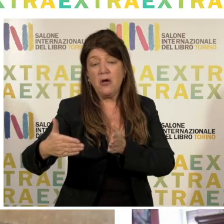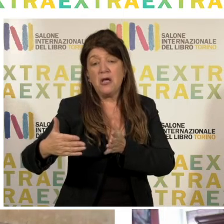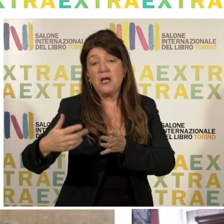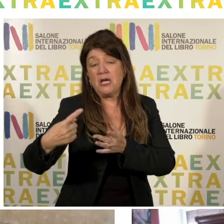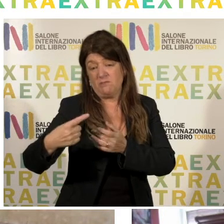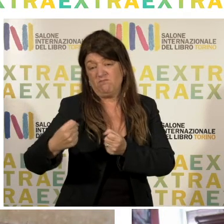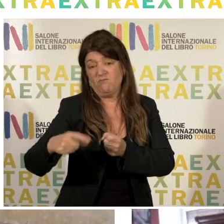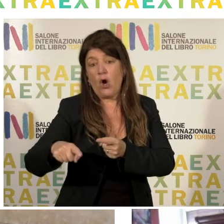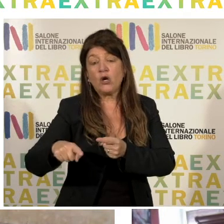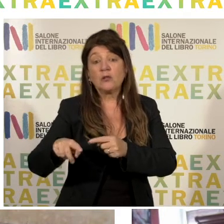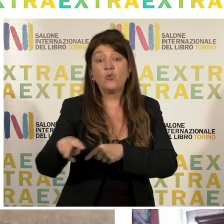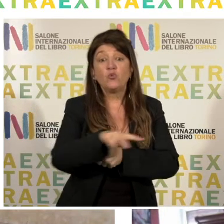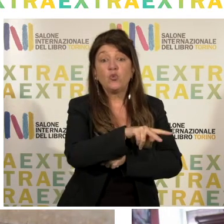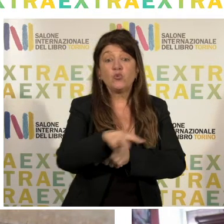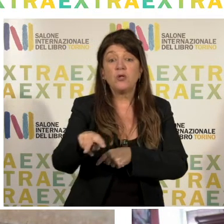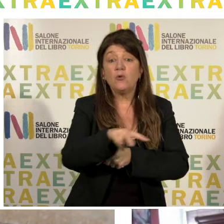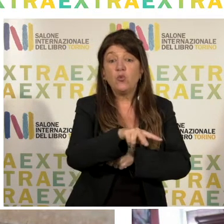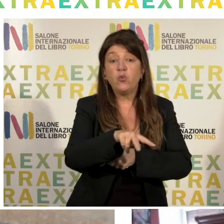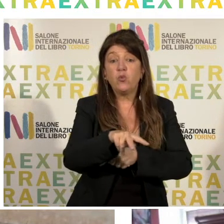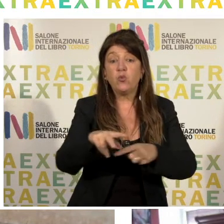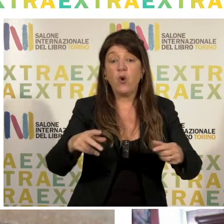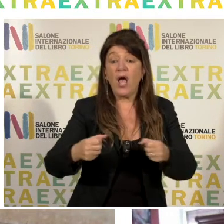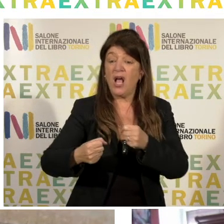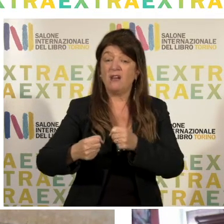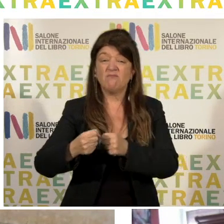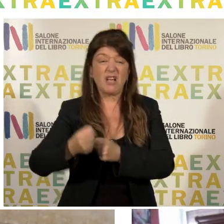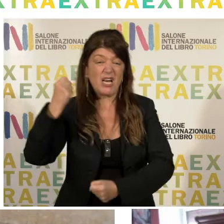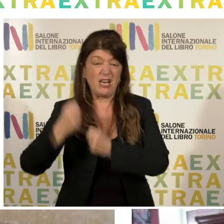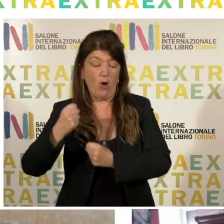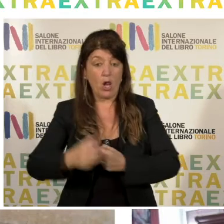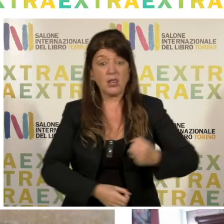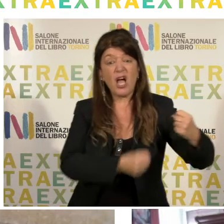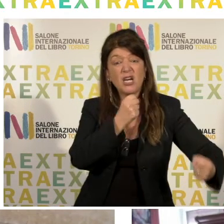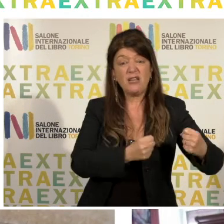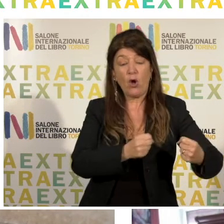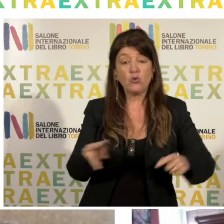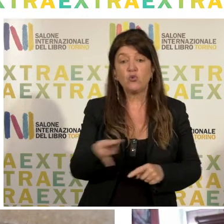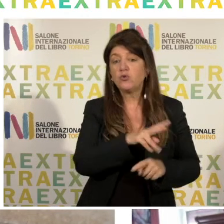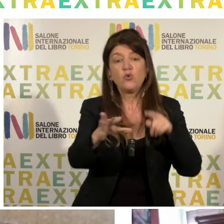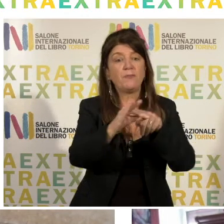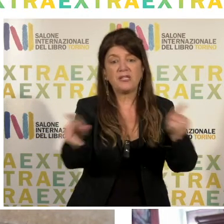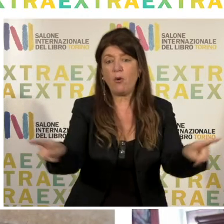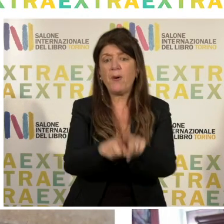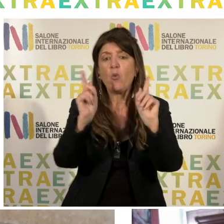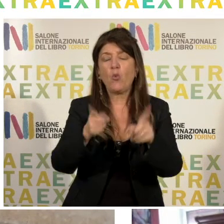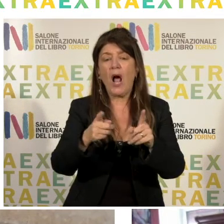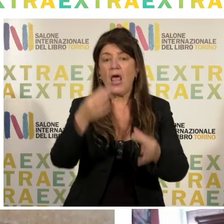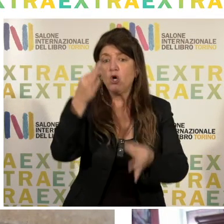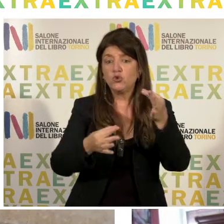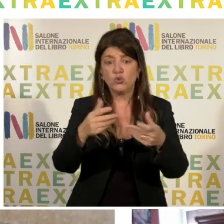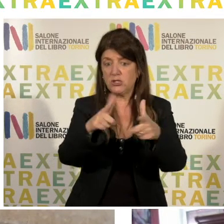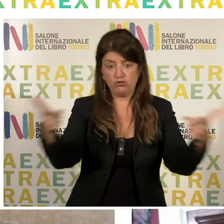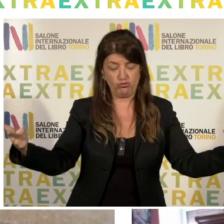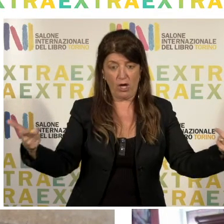trasformano quello che è un sacrosanto senso di rivolta contro l'ingiustizia in forme